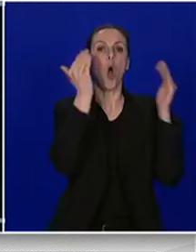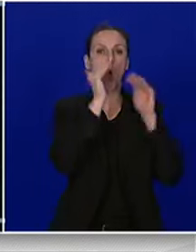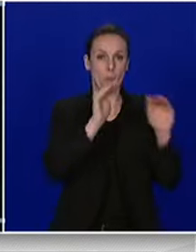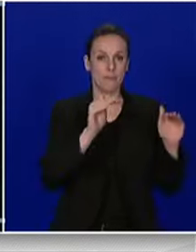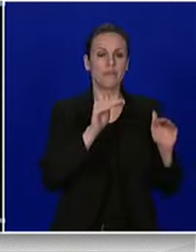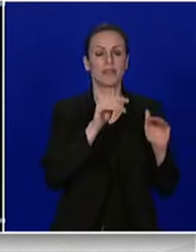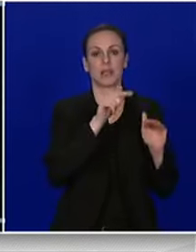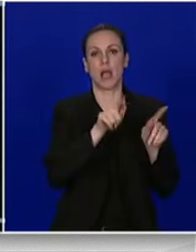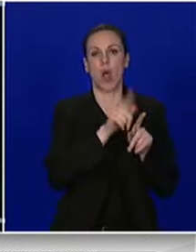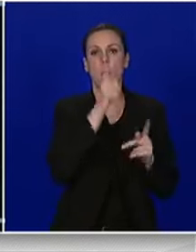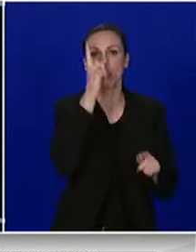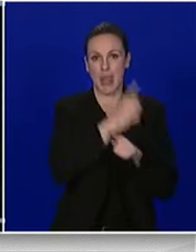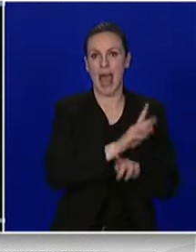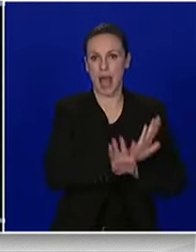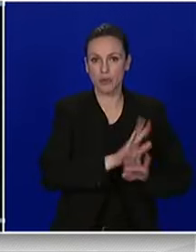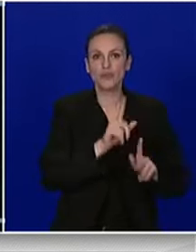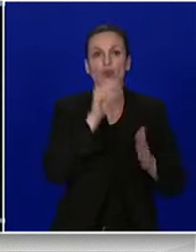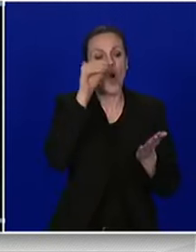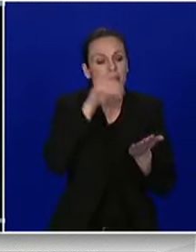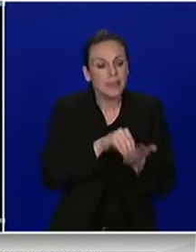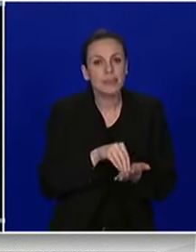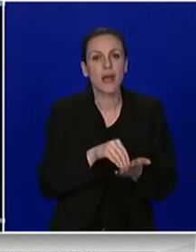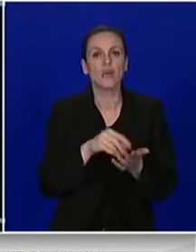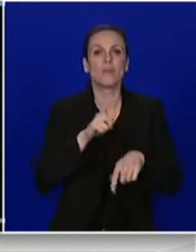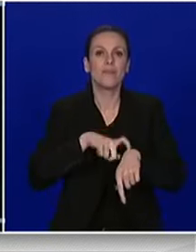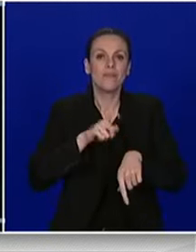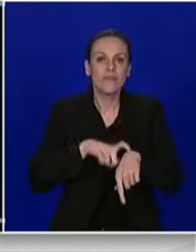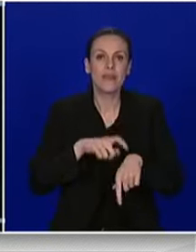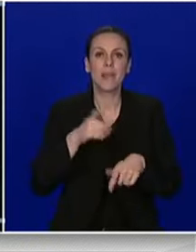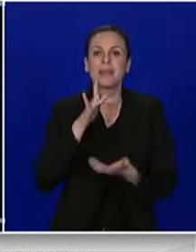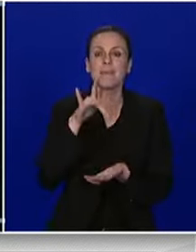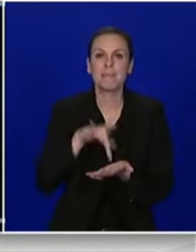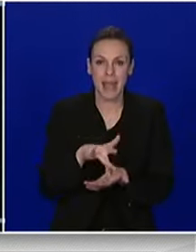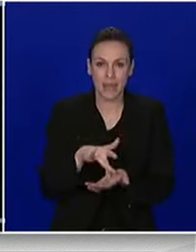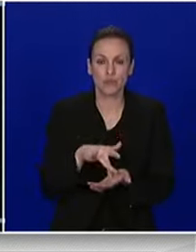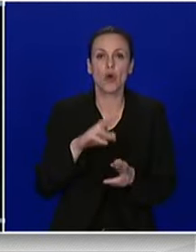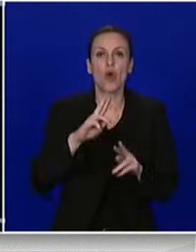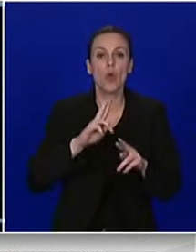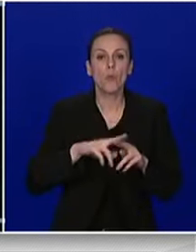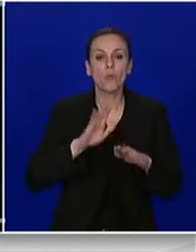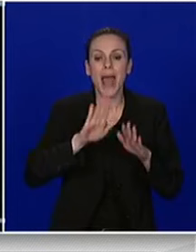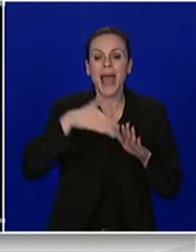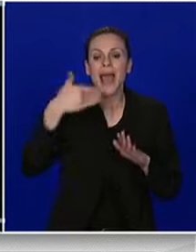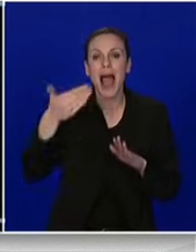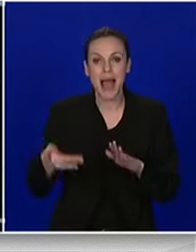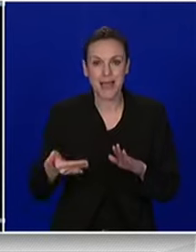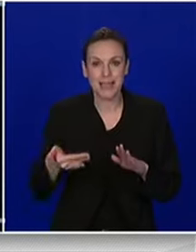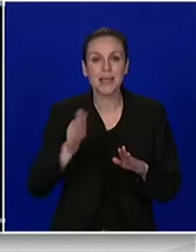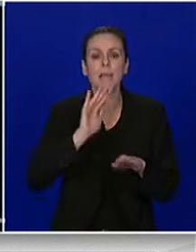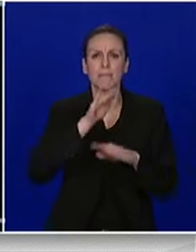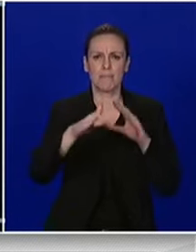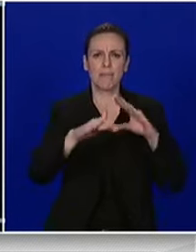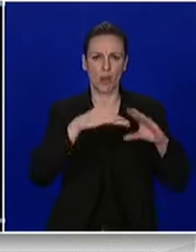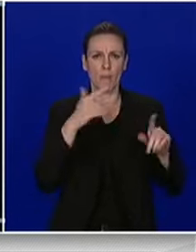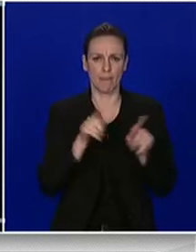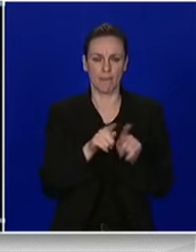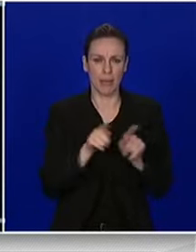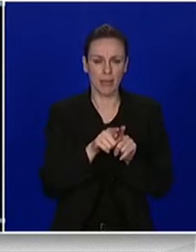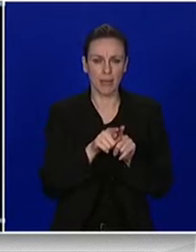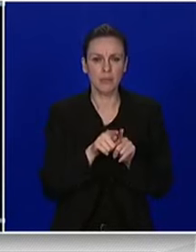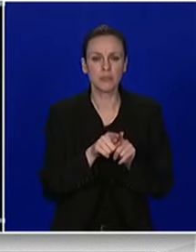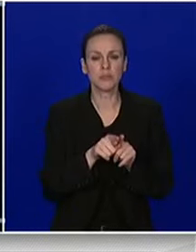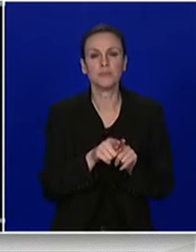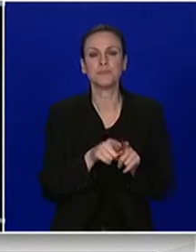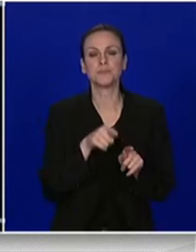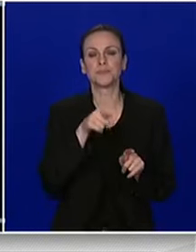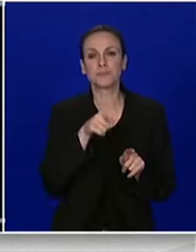tako potvrdu o točnom terminu i mjestu cijepljenja dobit će naknadno također putem mail obavijesti i